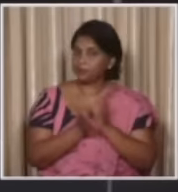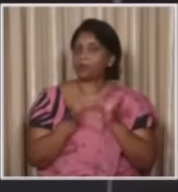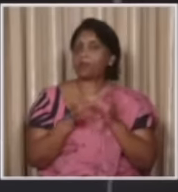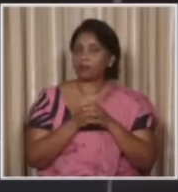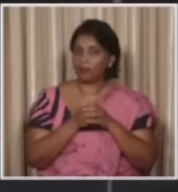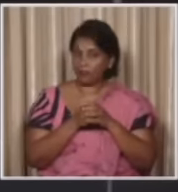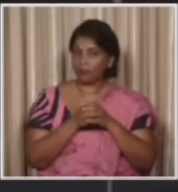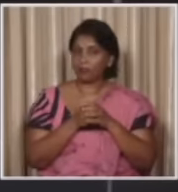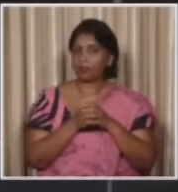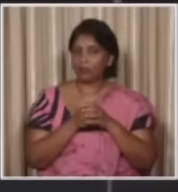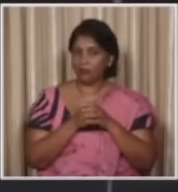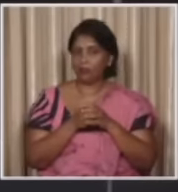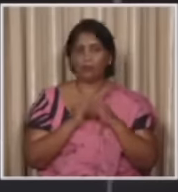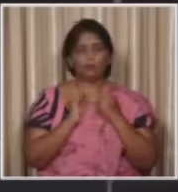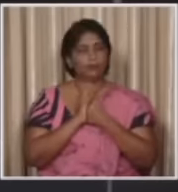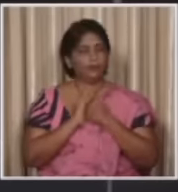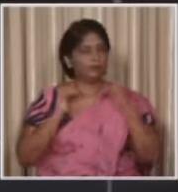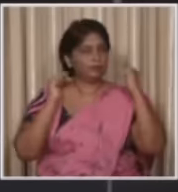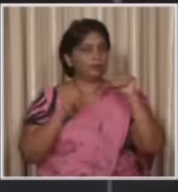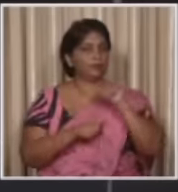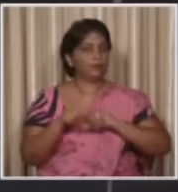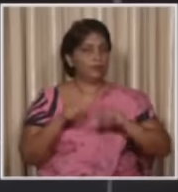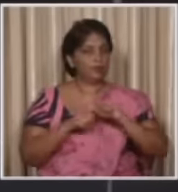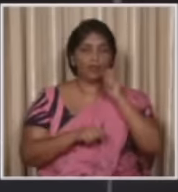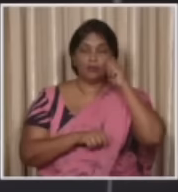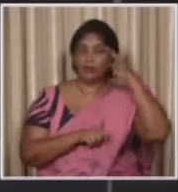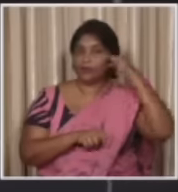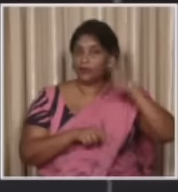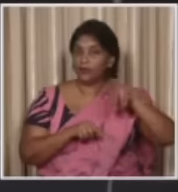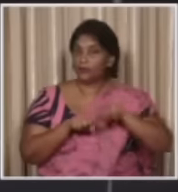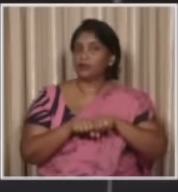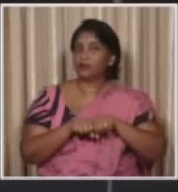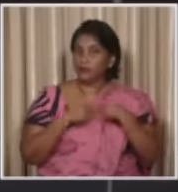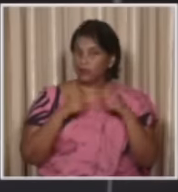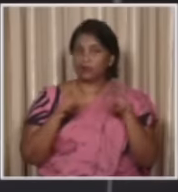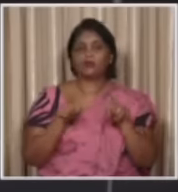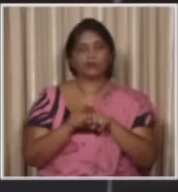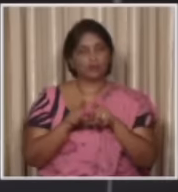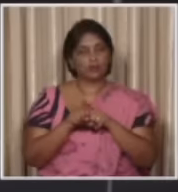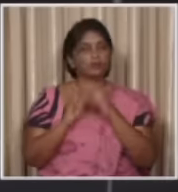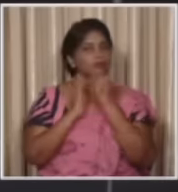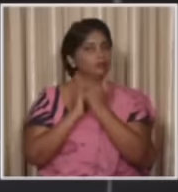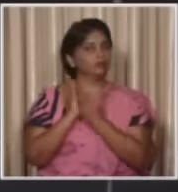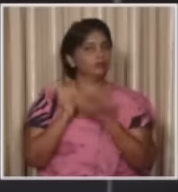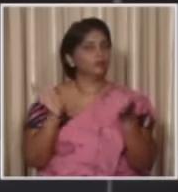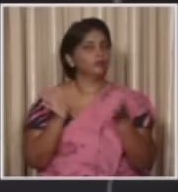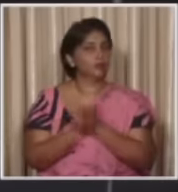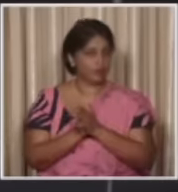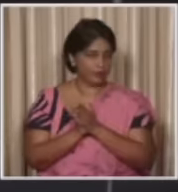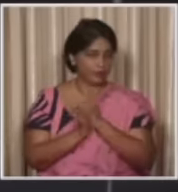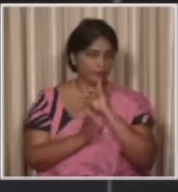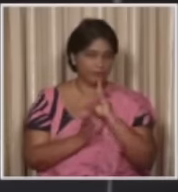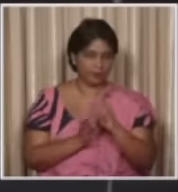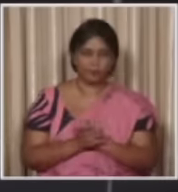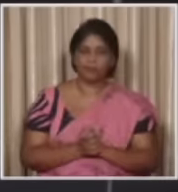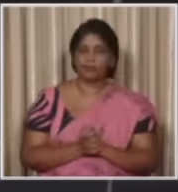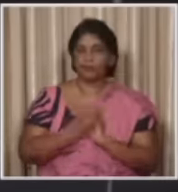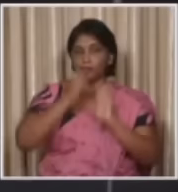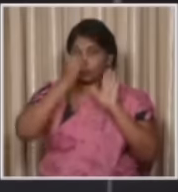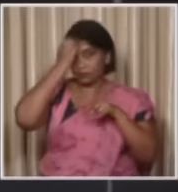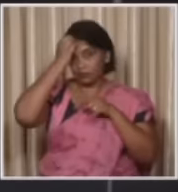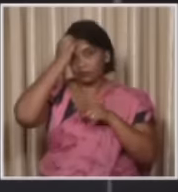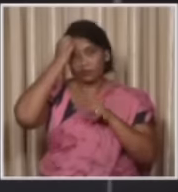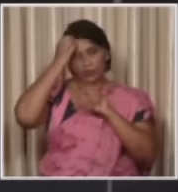yana uttarita ayatana wala mahajana viswasaya kadawana lesa kiyana karunuth ekka thamai me tika enne habai